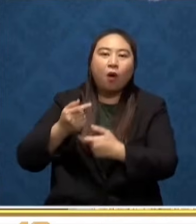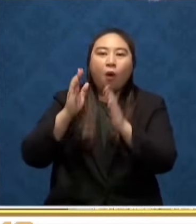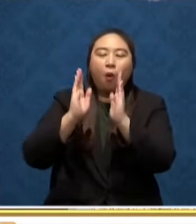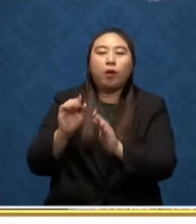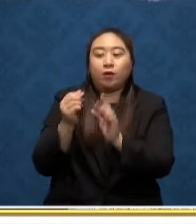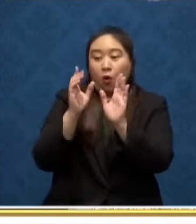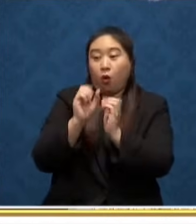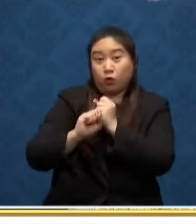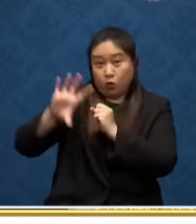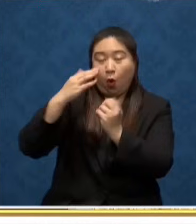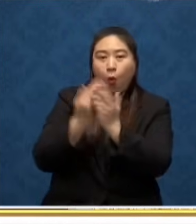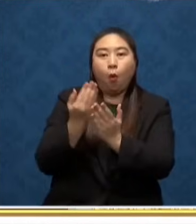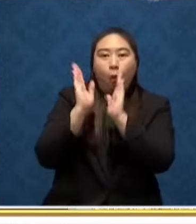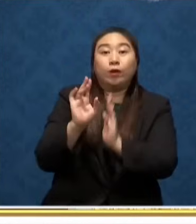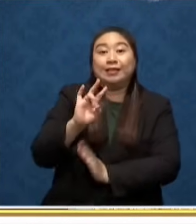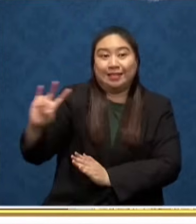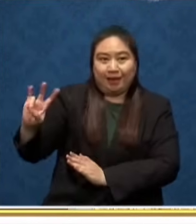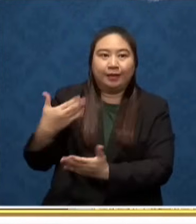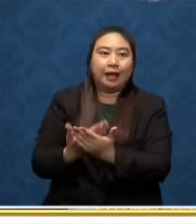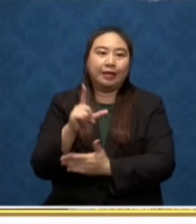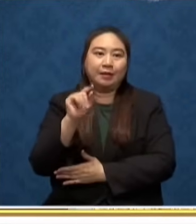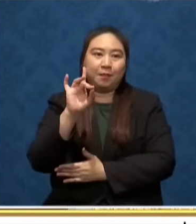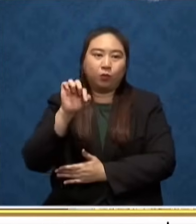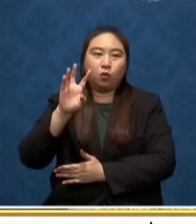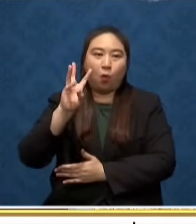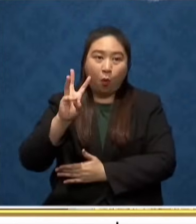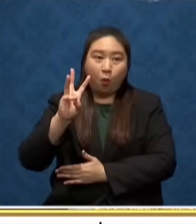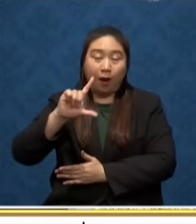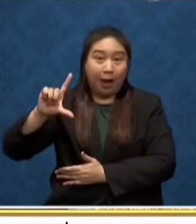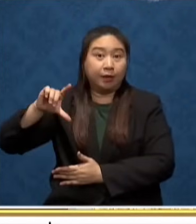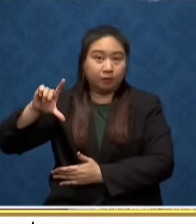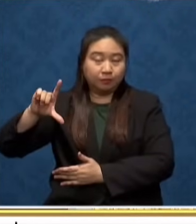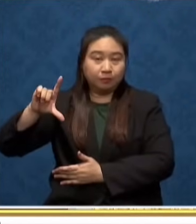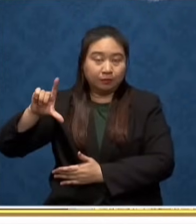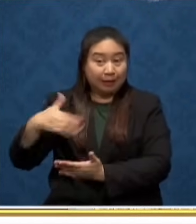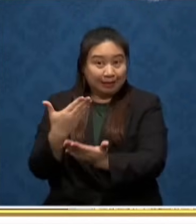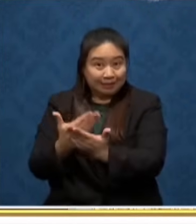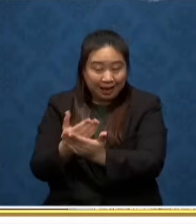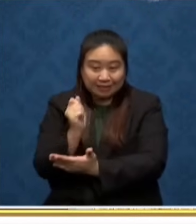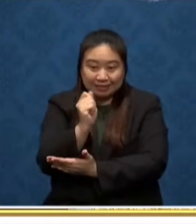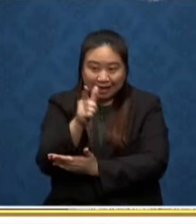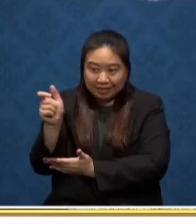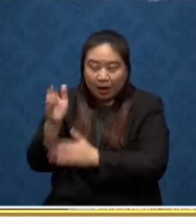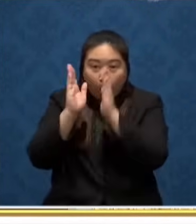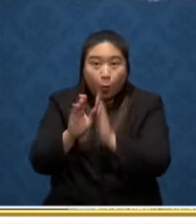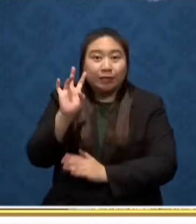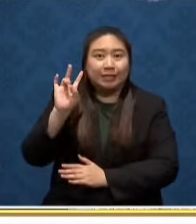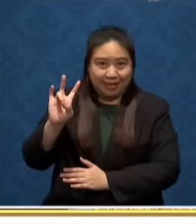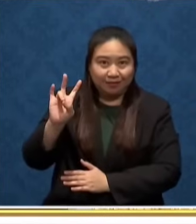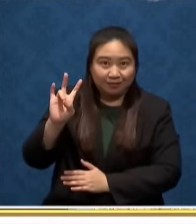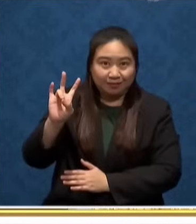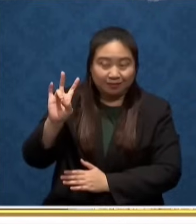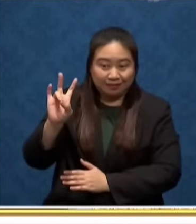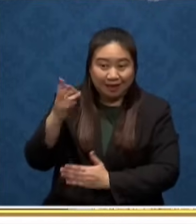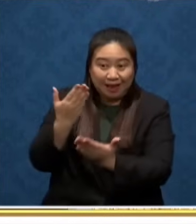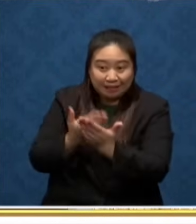นนี่แหละค่ะใช้งบประมาณ 28.6 ล้านบาทท่านประธานคะค่าใช้จ่ายของคน7คนใช้เงินประ